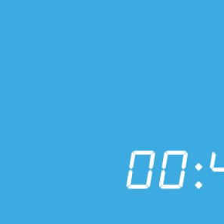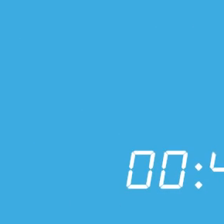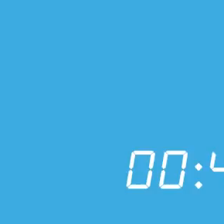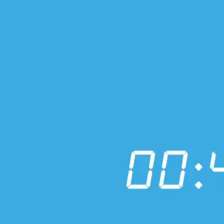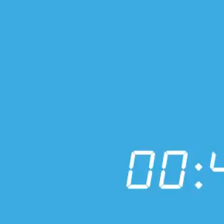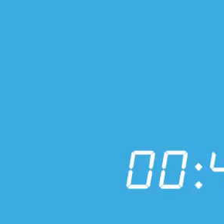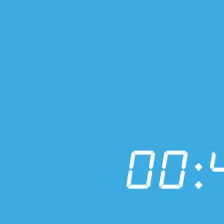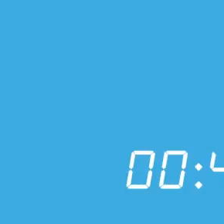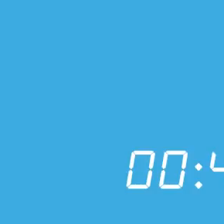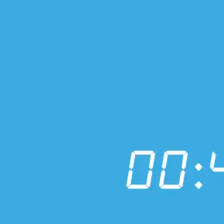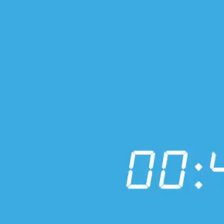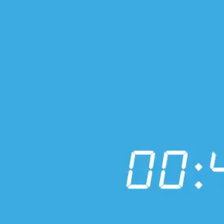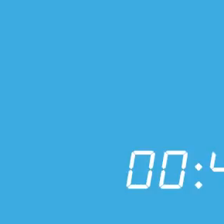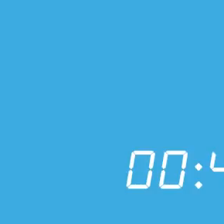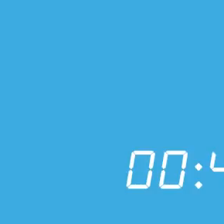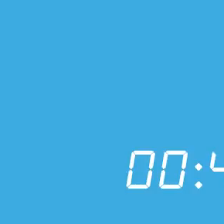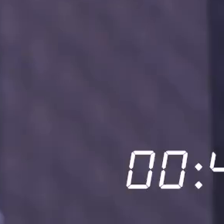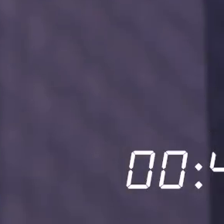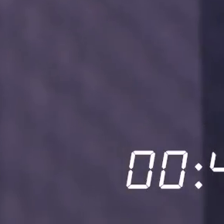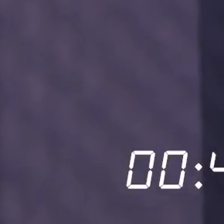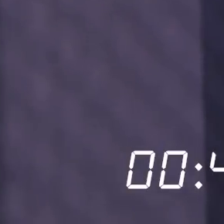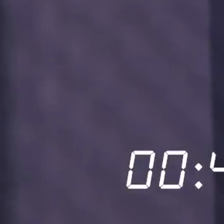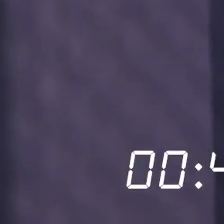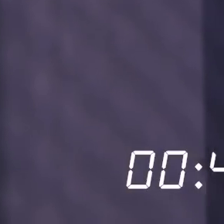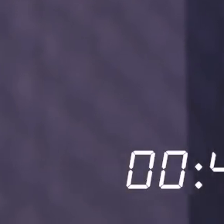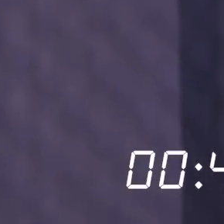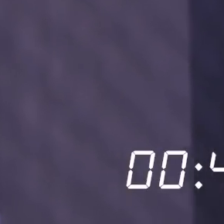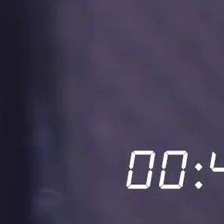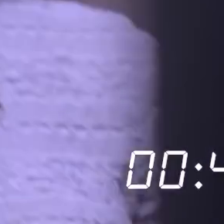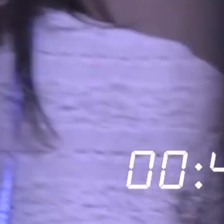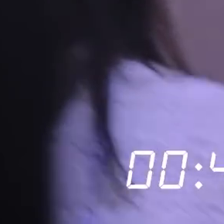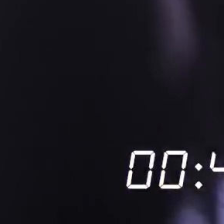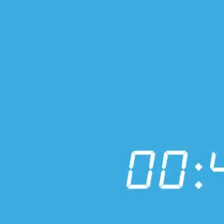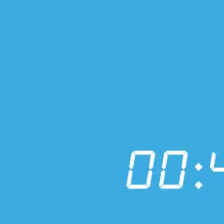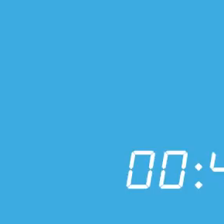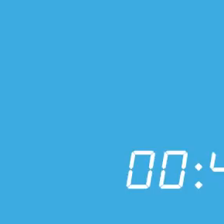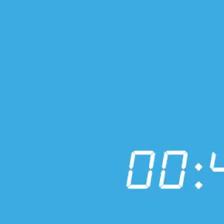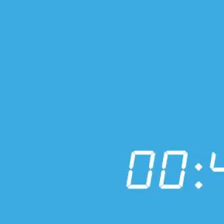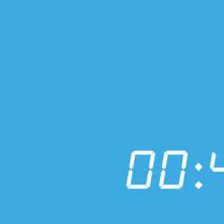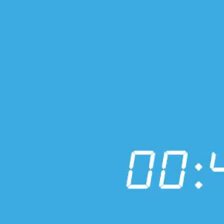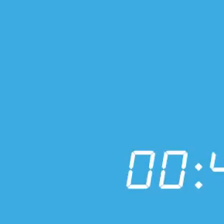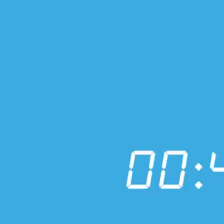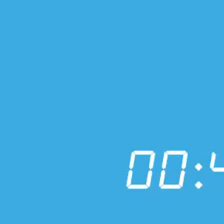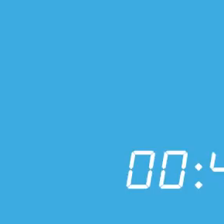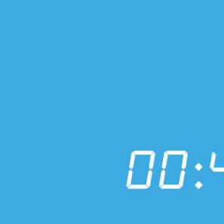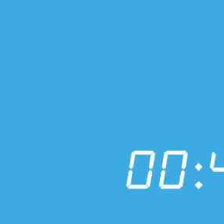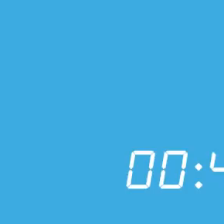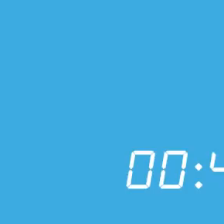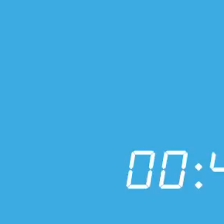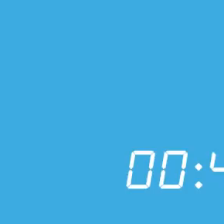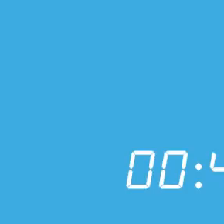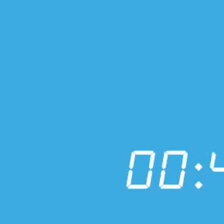untuk setiap peminatan, sudah didukung oleh tenaga dosen profesional dan fasilitas-fasilitas lengkap juga. Laboratorium